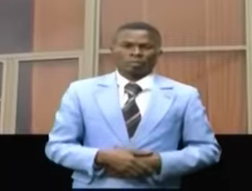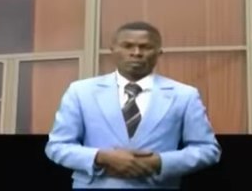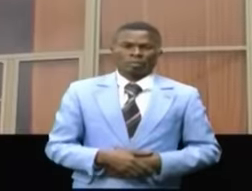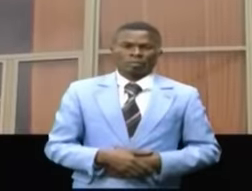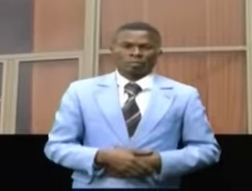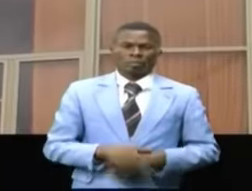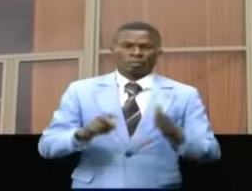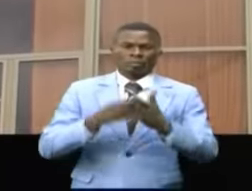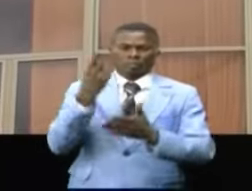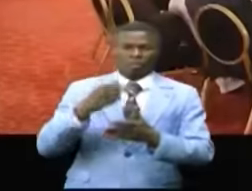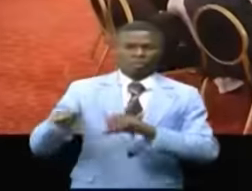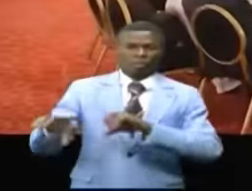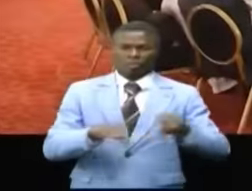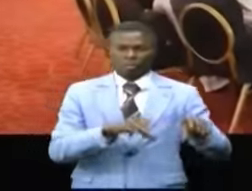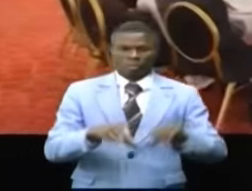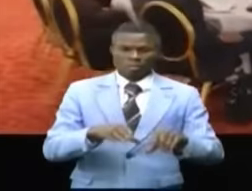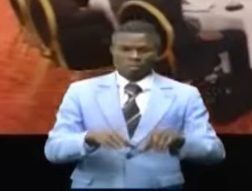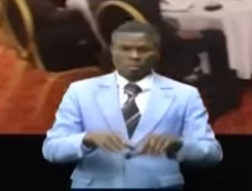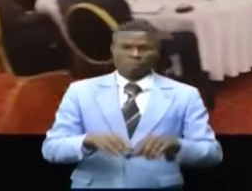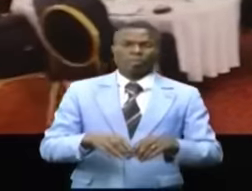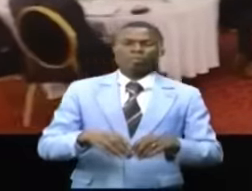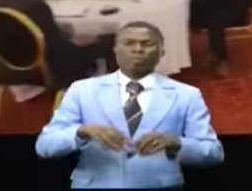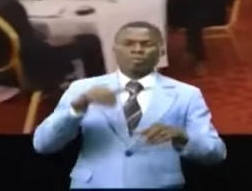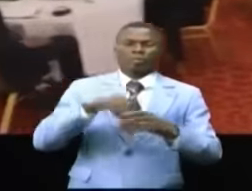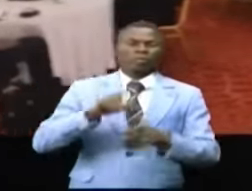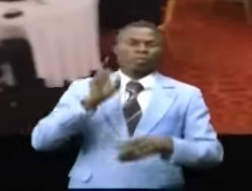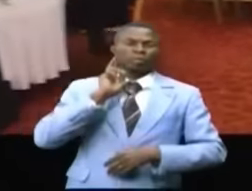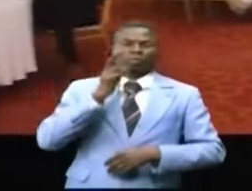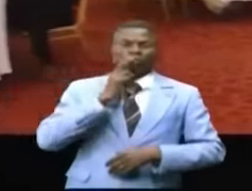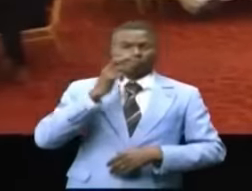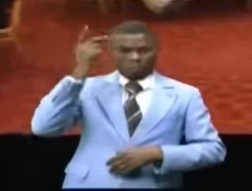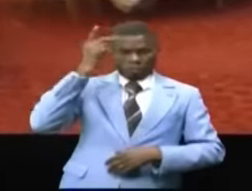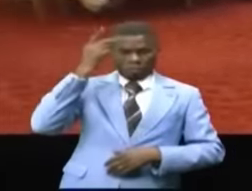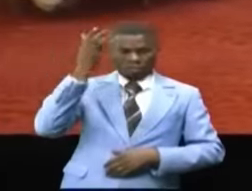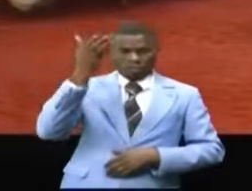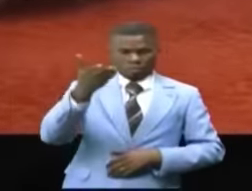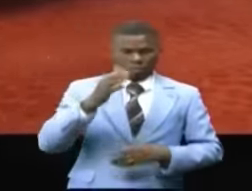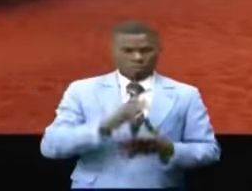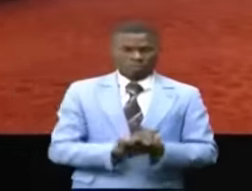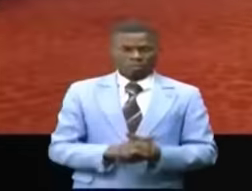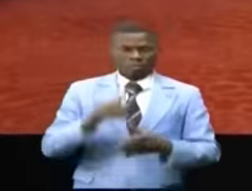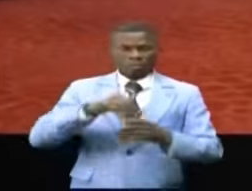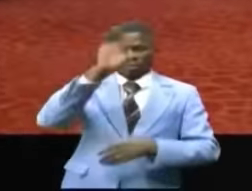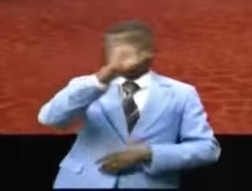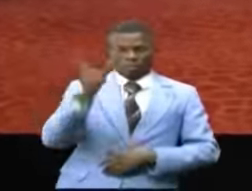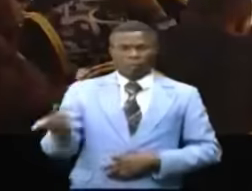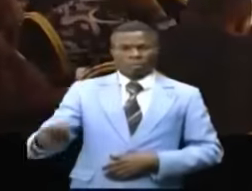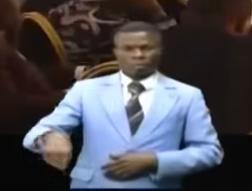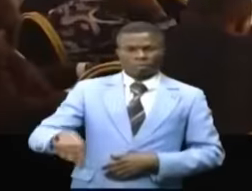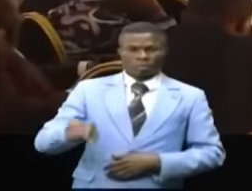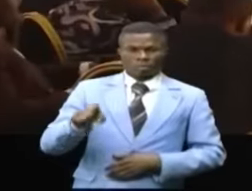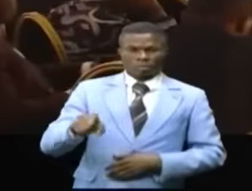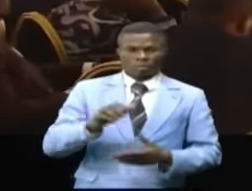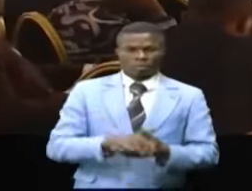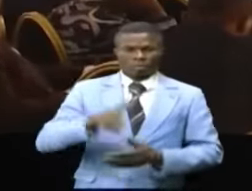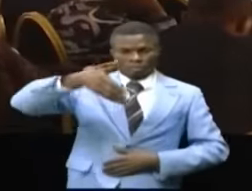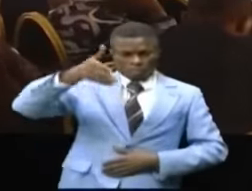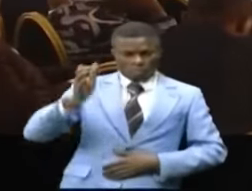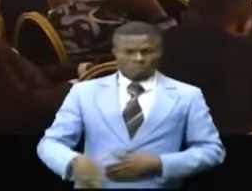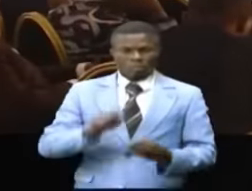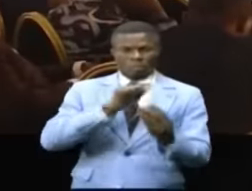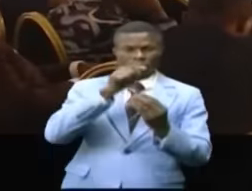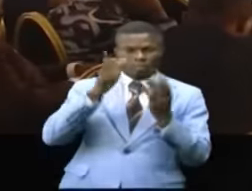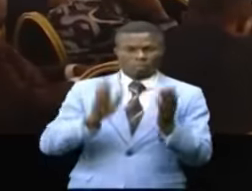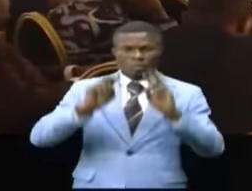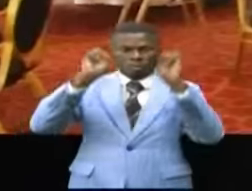Double cérémonie au salon Naomi à Béatrice Hôtel dans la commune de la Gombe. Les experts comptables de